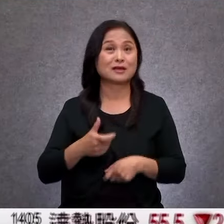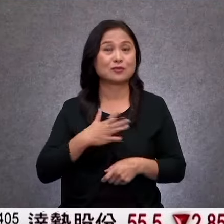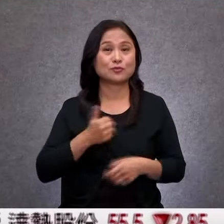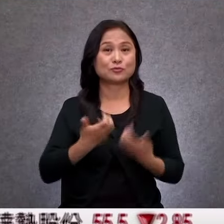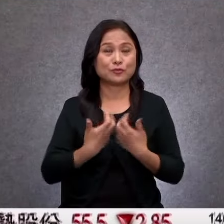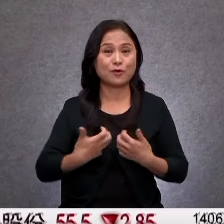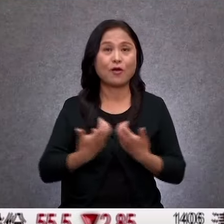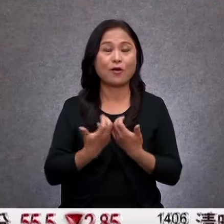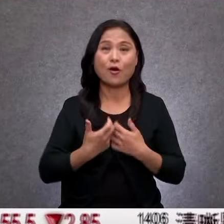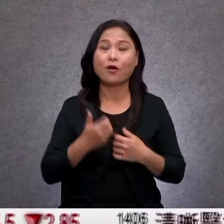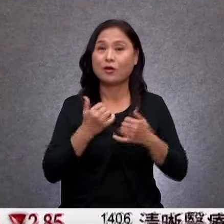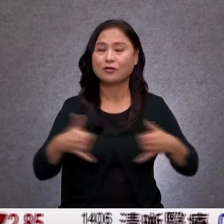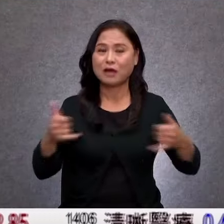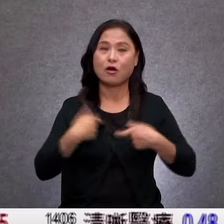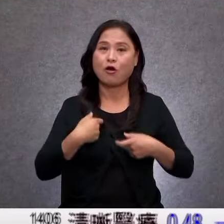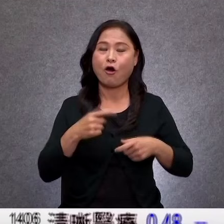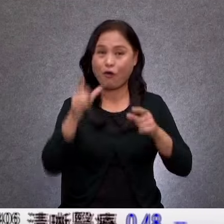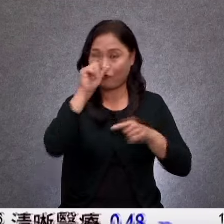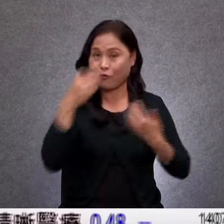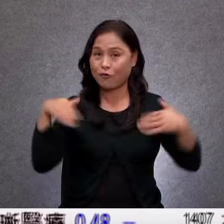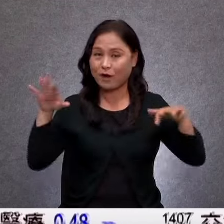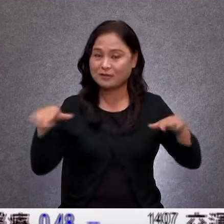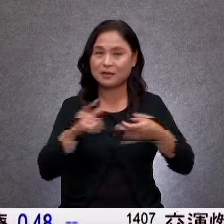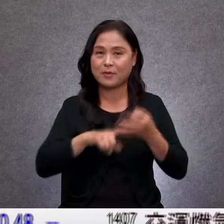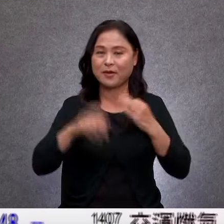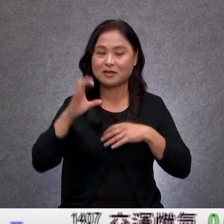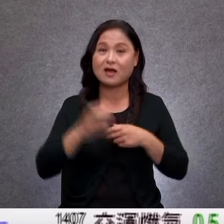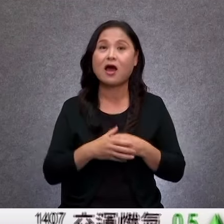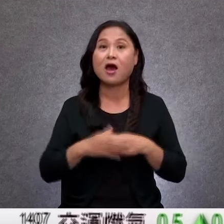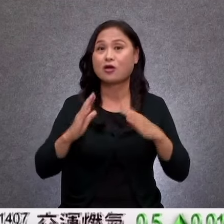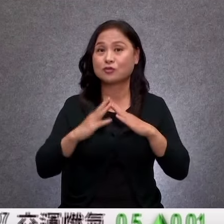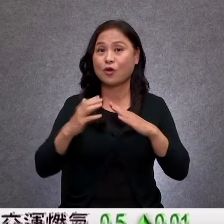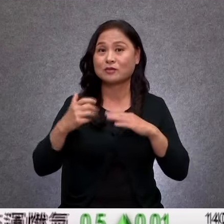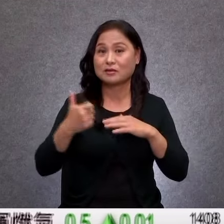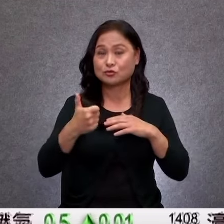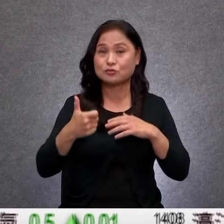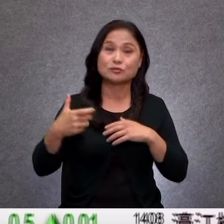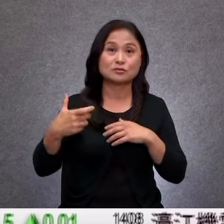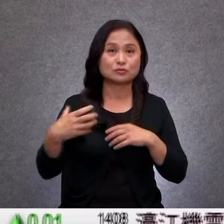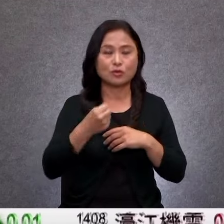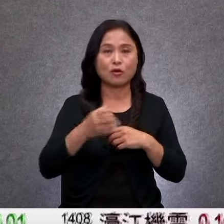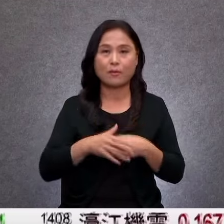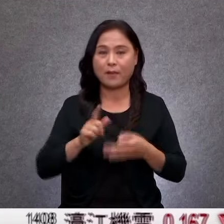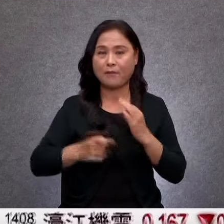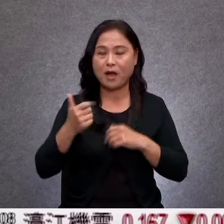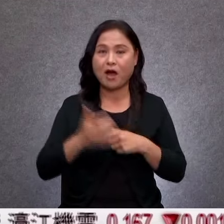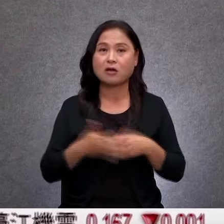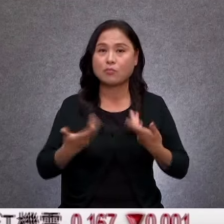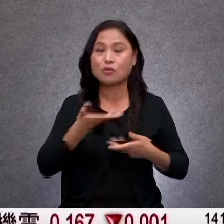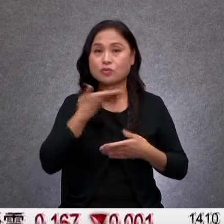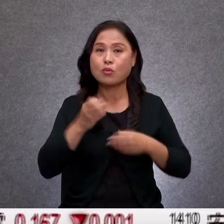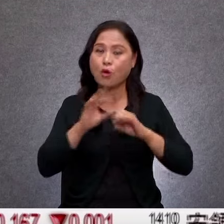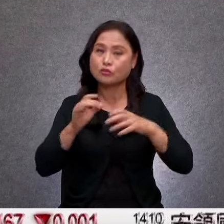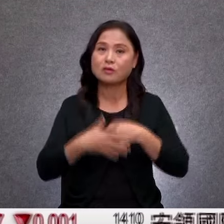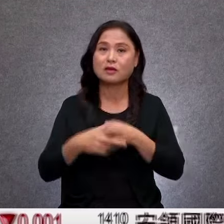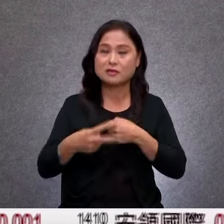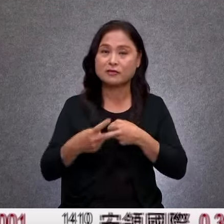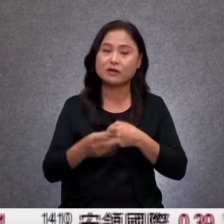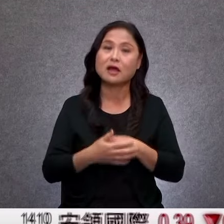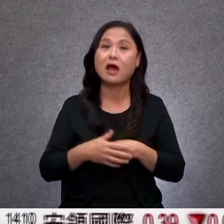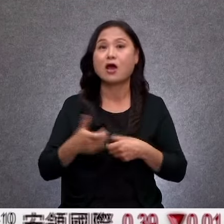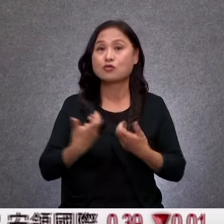欢迎收睇财政预算案论坛，我是王卫视的陈冠生。财政司司长陈茂波今朝早已经宣读了本届